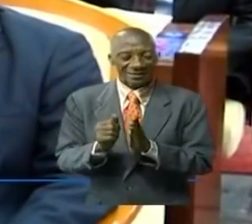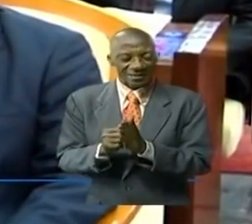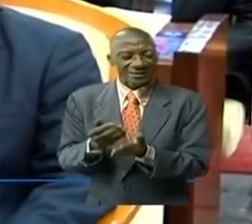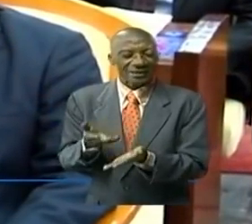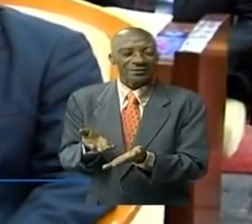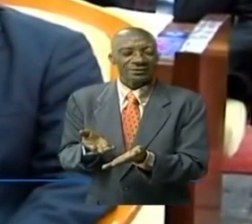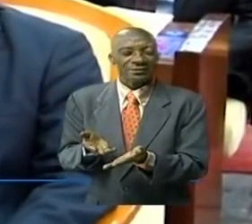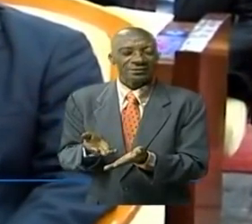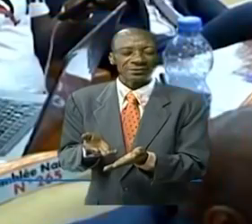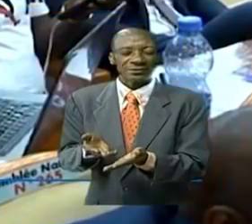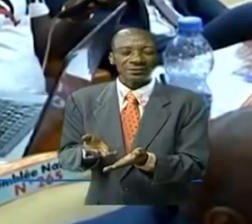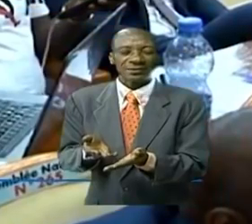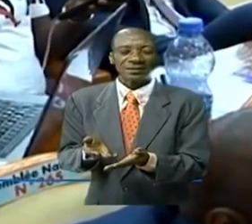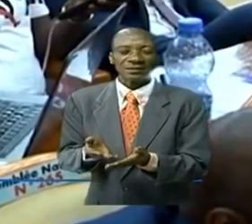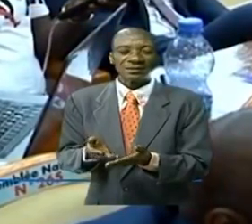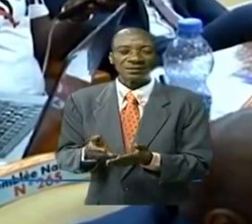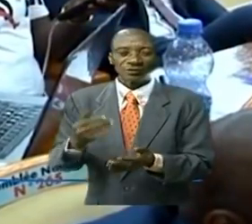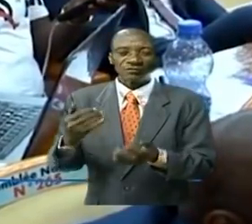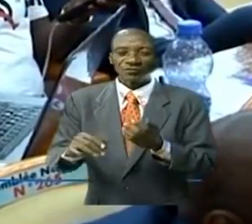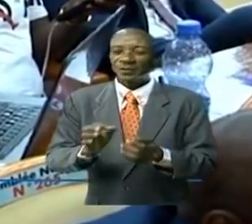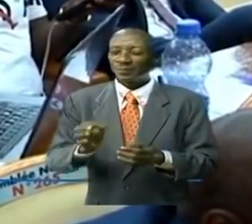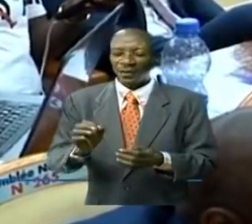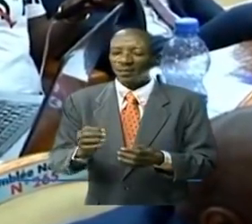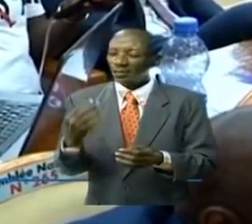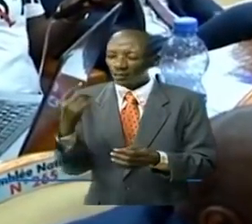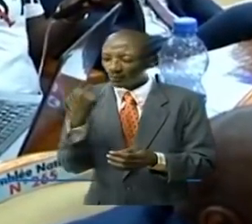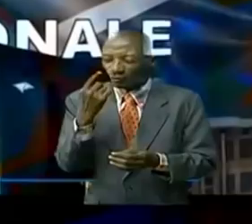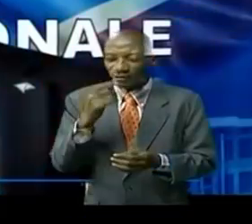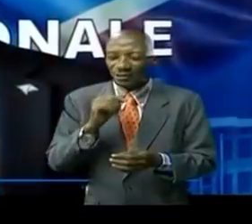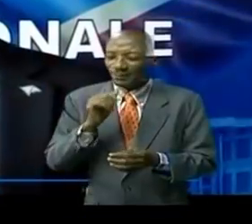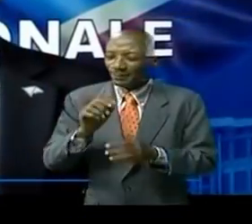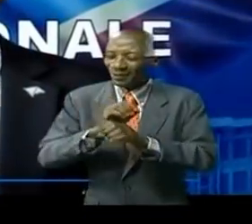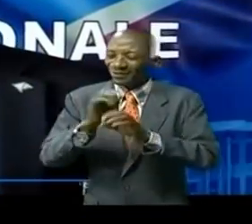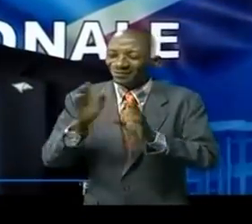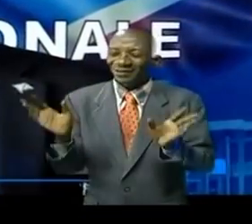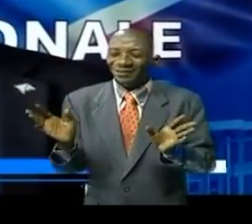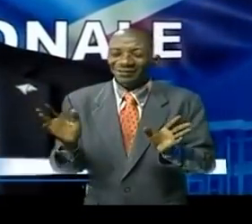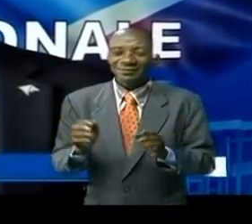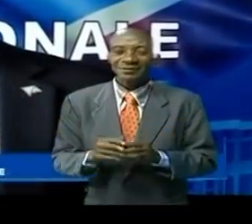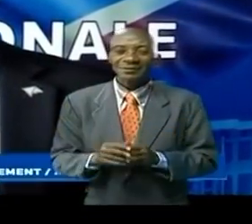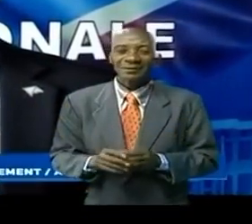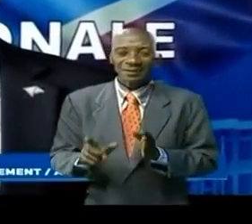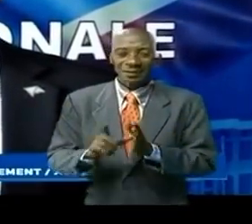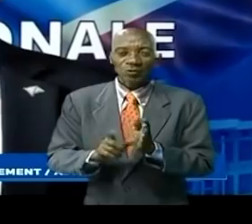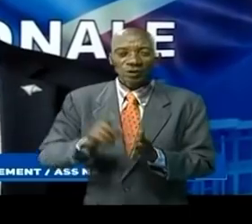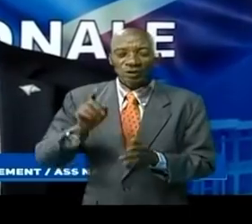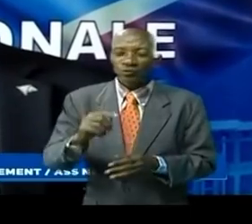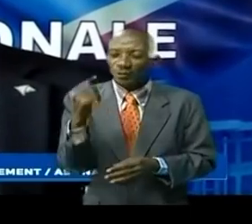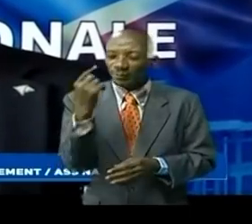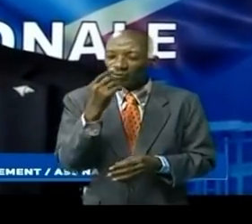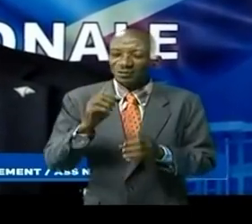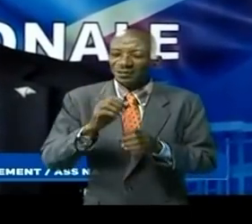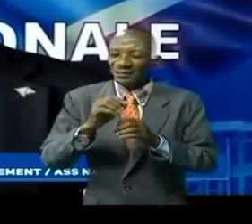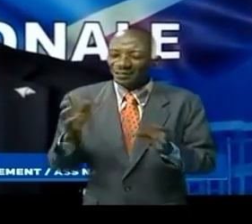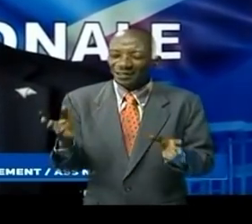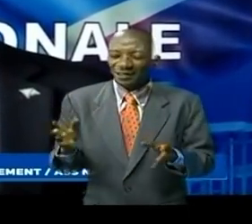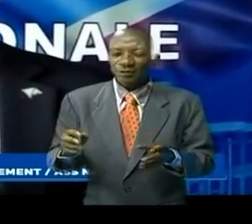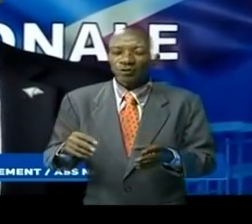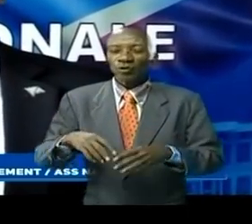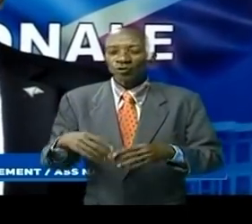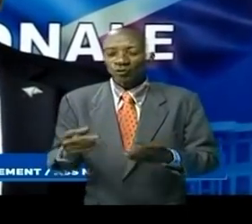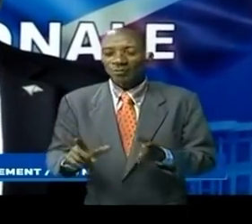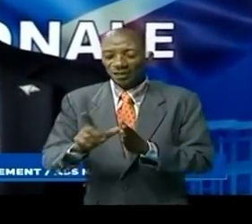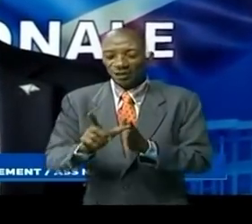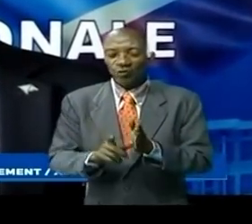ne déterminait pas de façon claire qu'une loi devait déterminer comment l'aménagement du territoire devait être organisé.